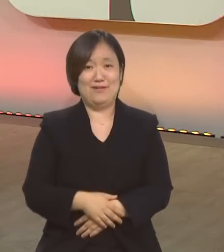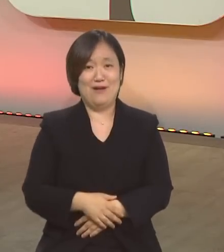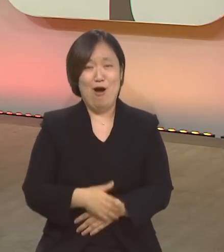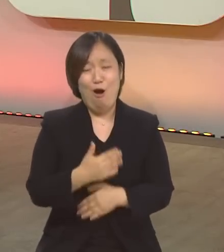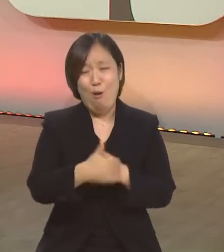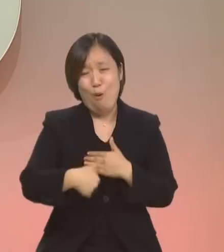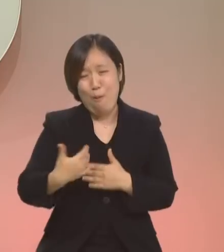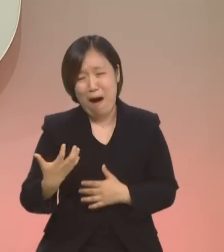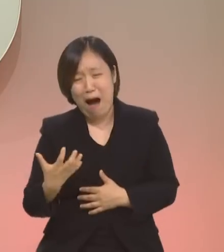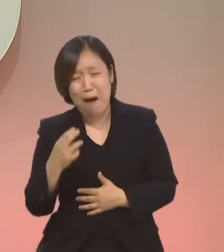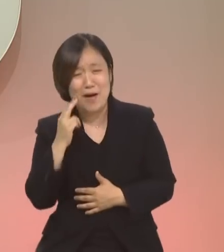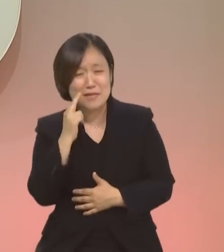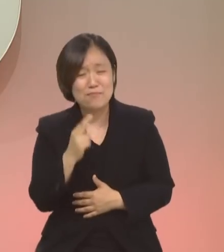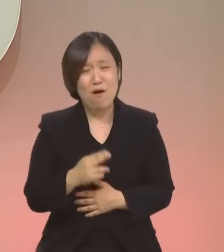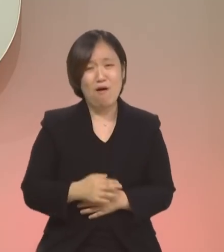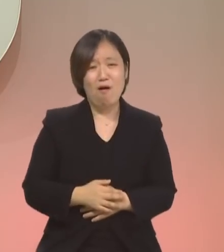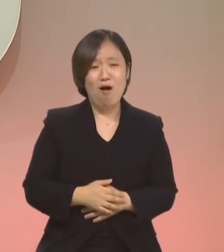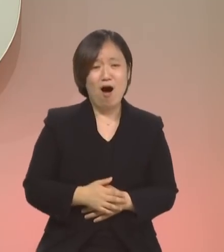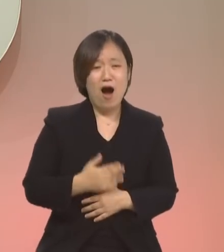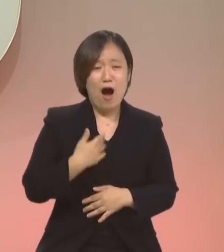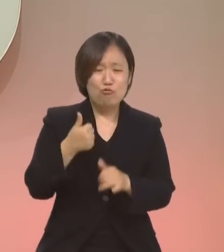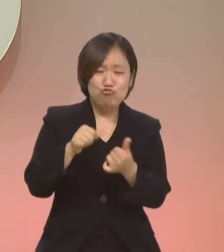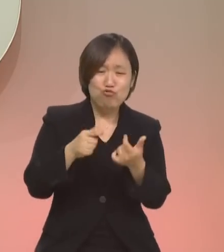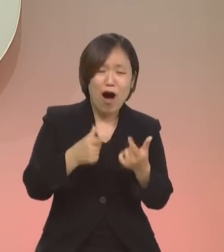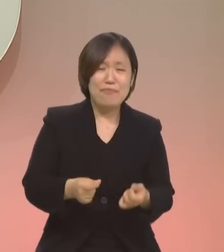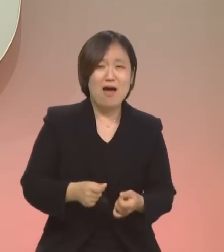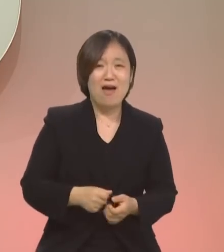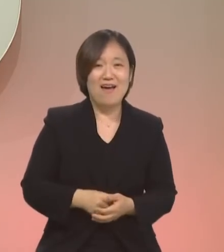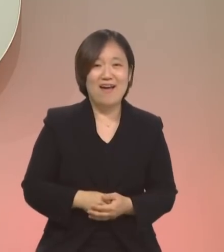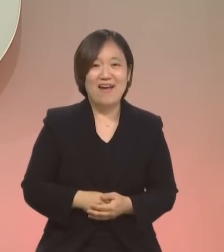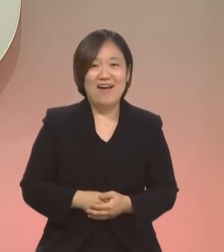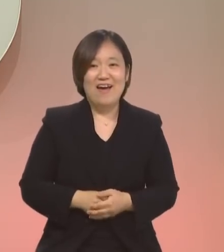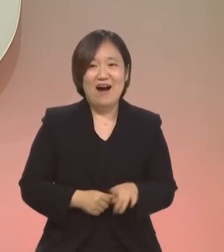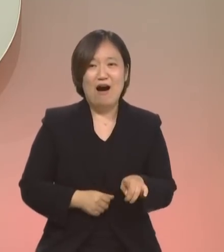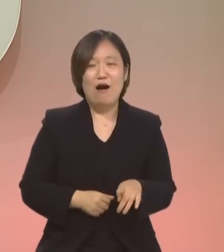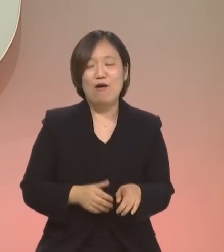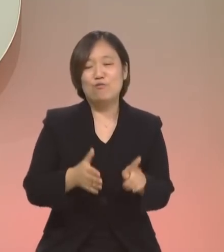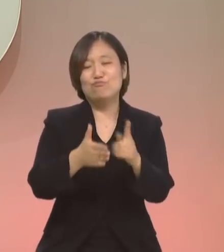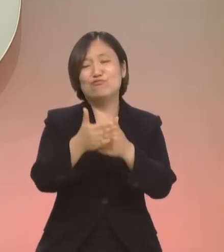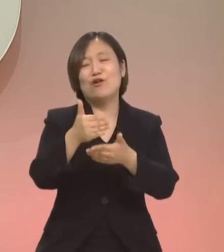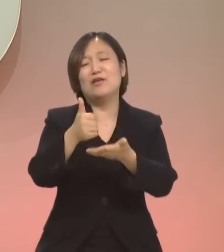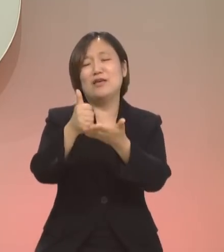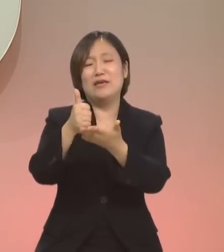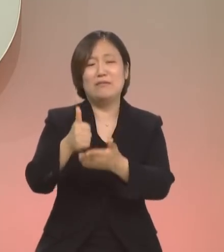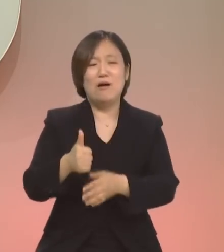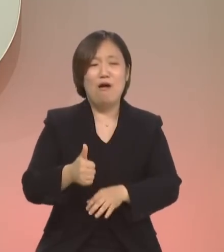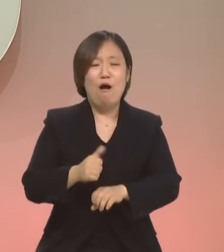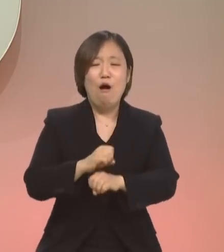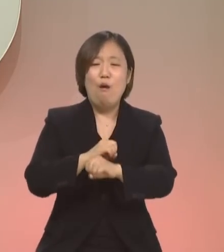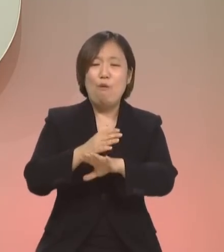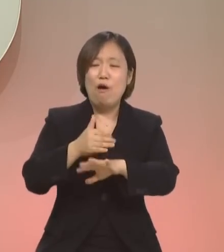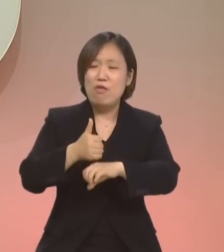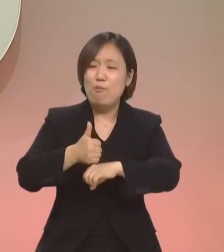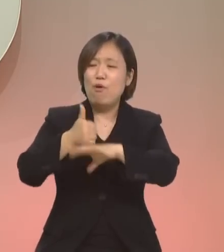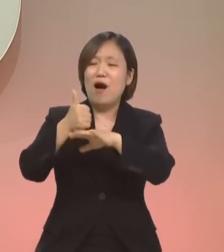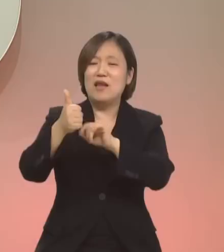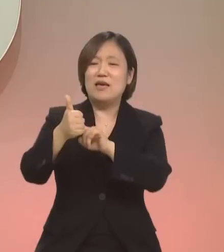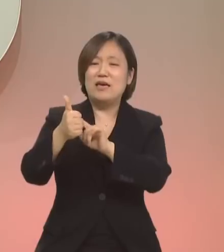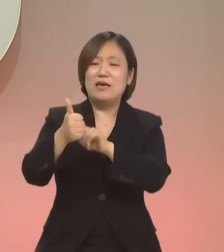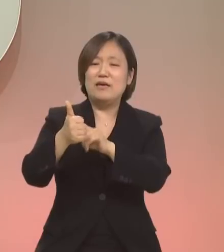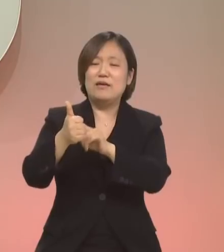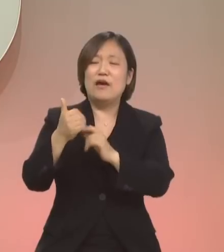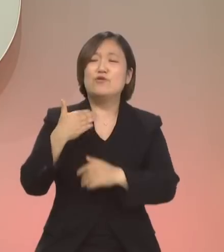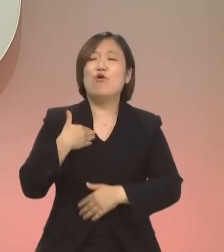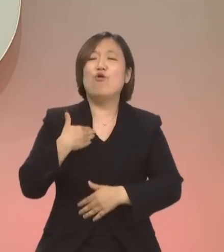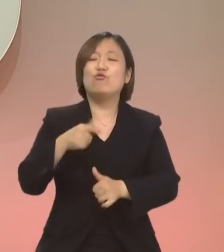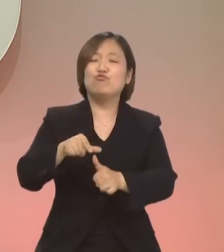너무 힘들어서 죽을 것 같습니다 부처님 보살님 도와주십시오라고